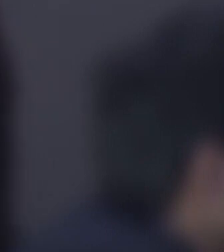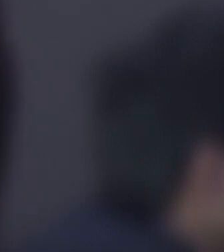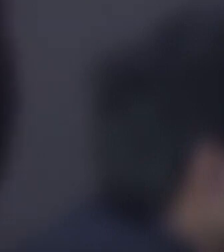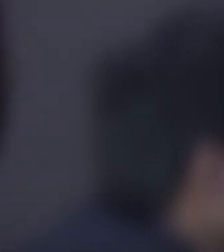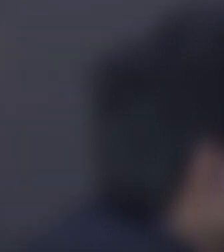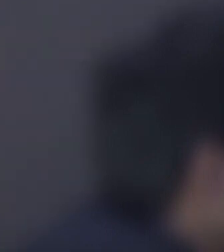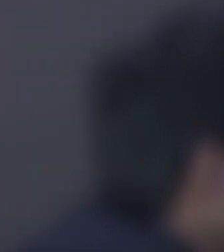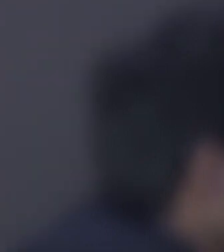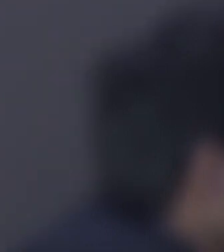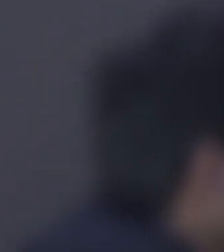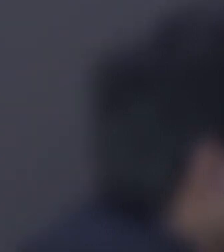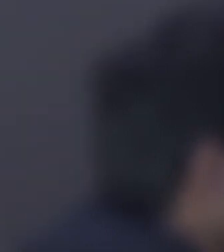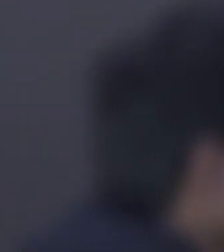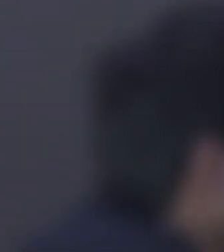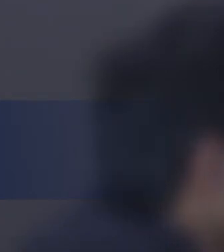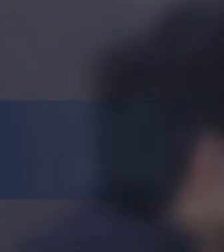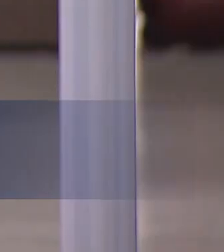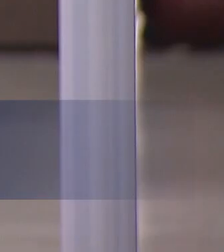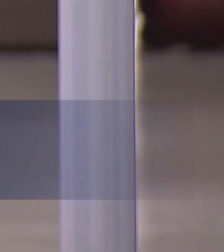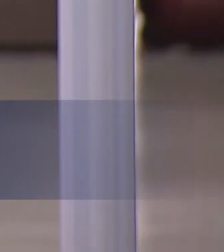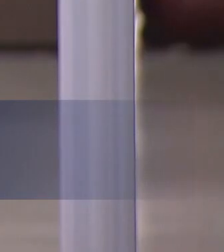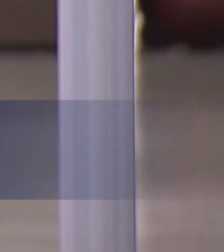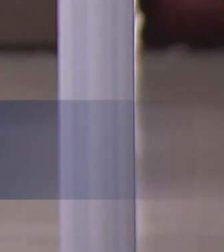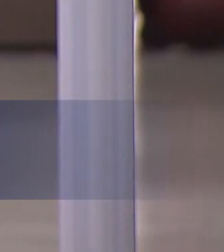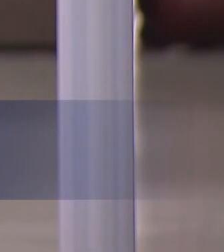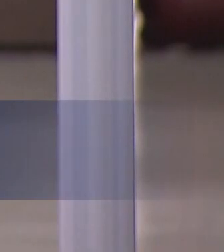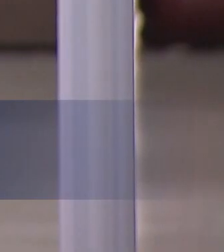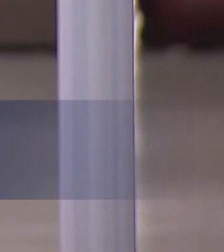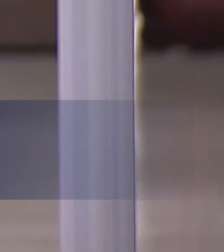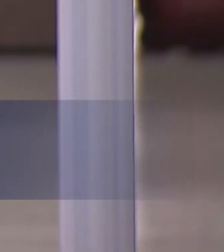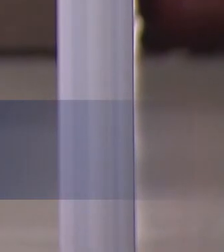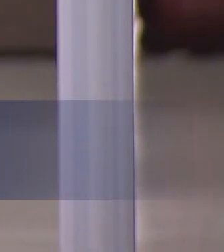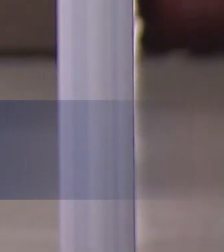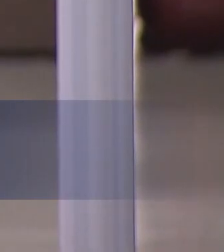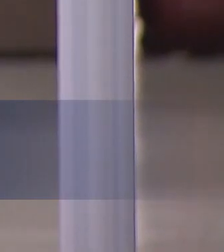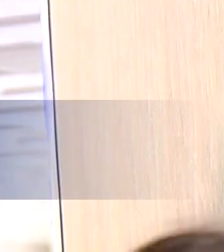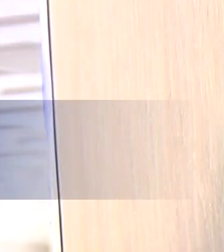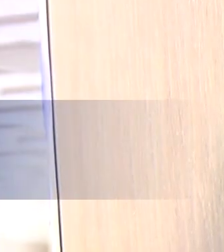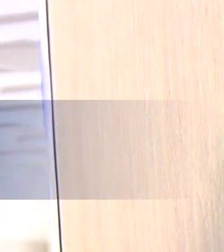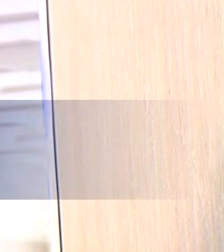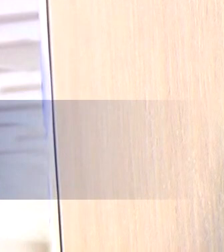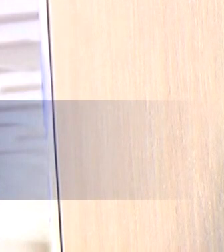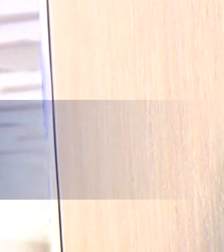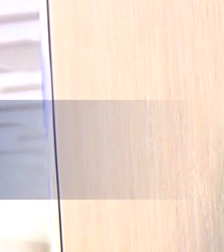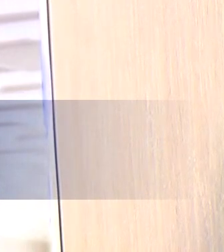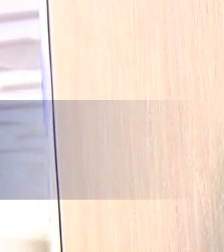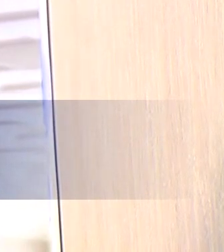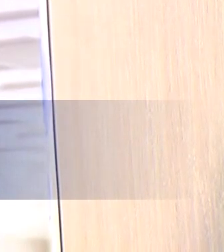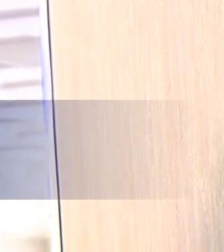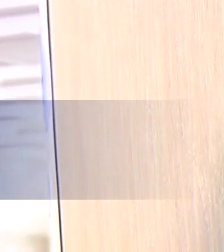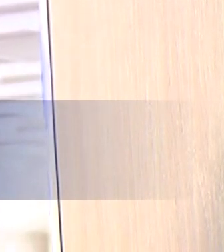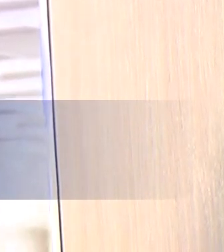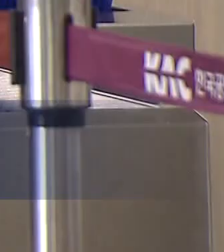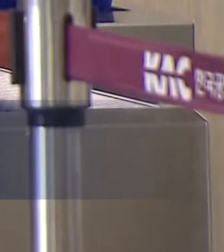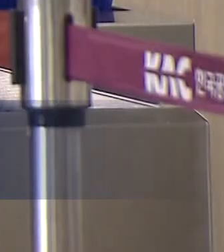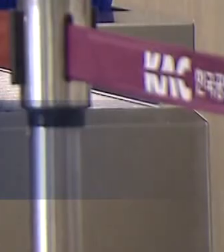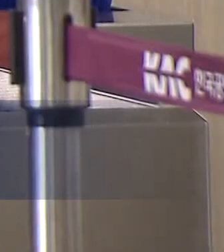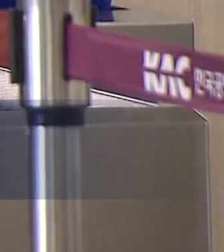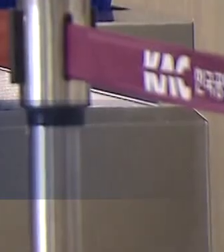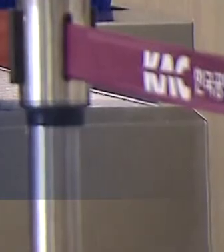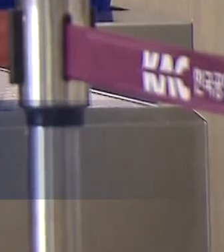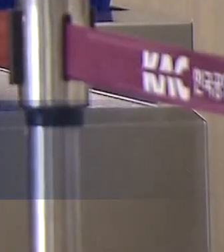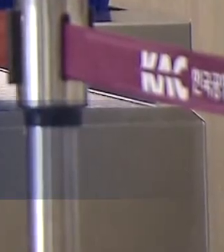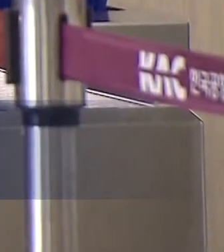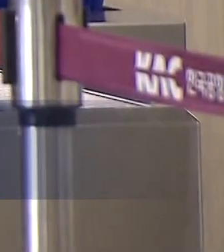밝혔습니다. 해당 목줄은 위해 물품이나 폭발물을 숨길 가능성이 있는 물품이기에 제거 후 대인